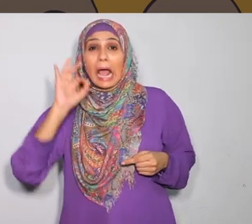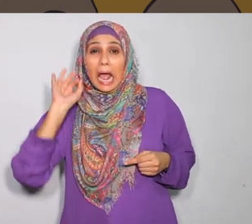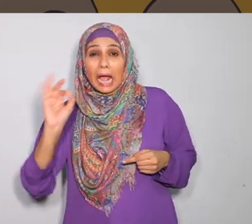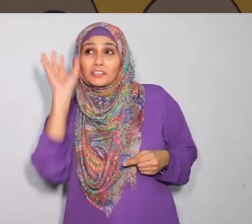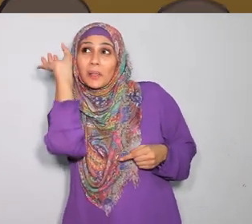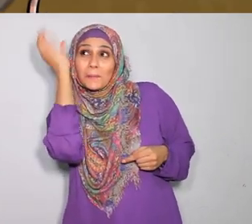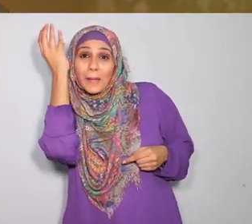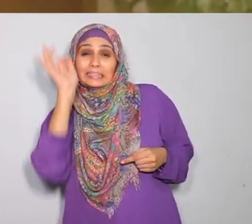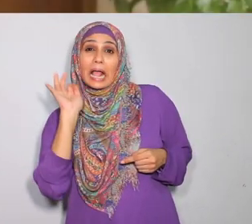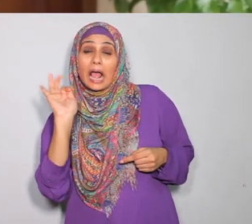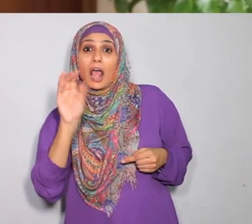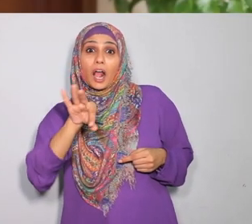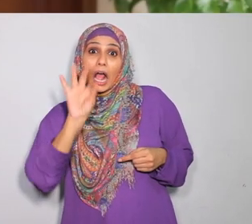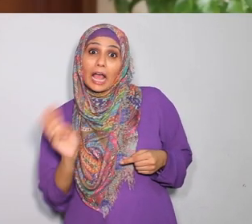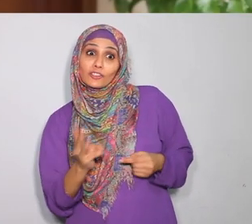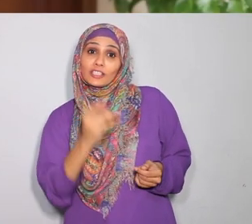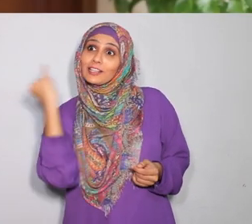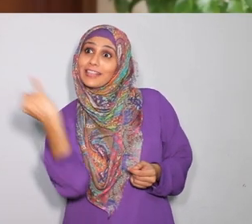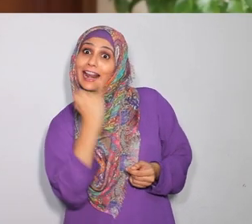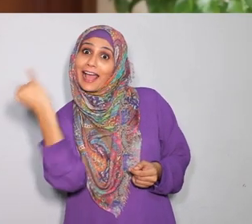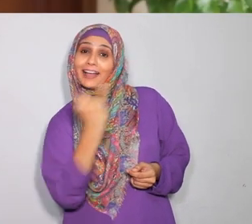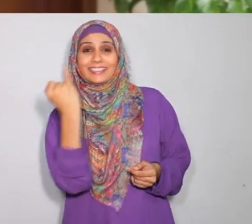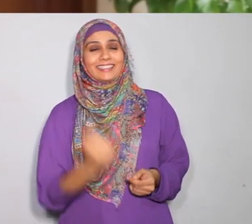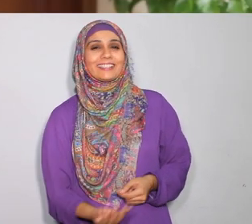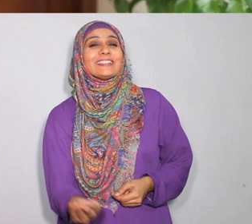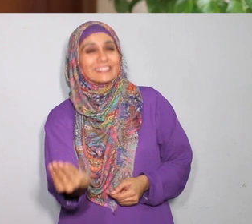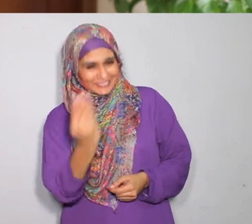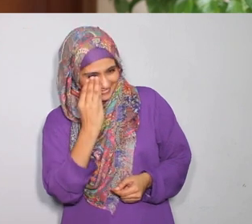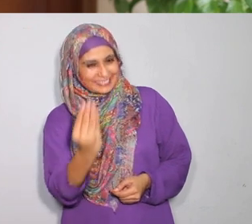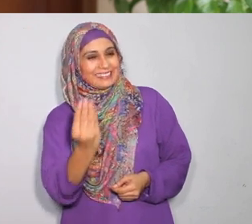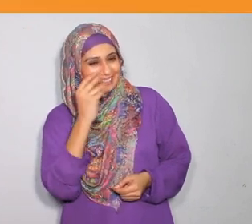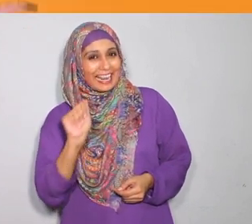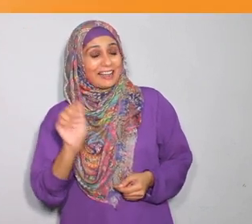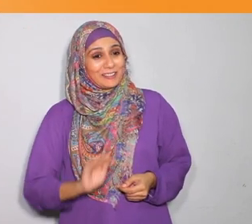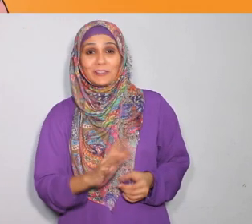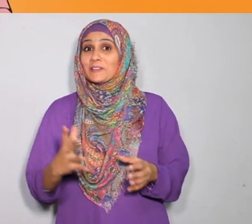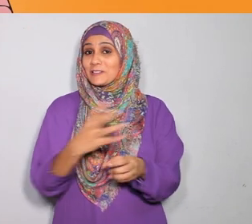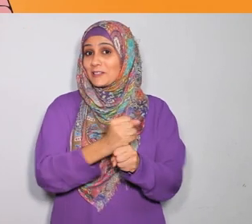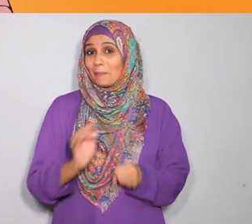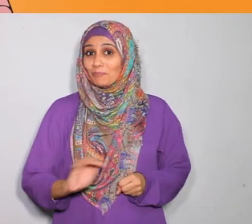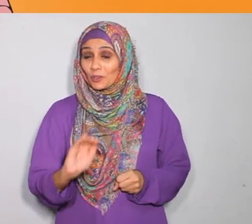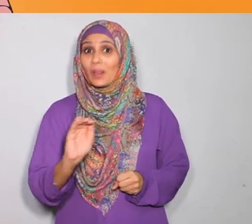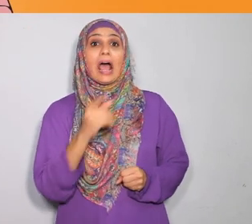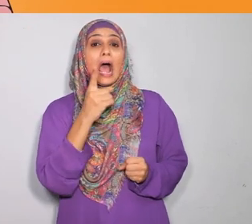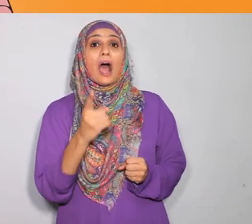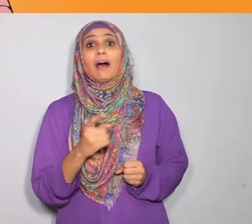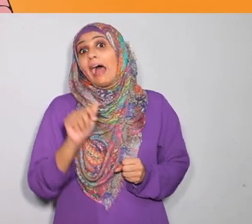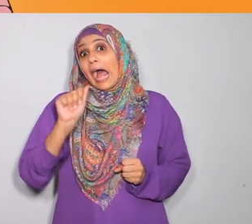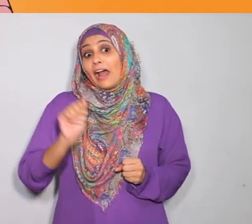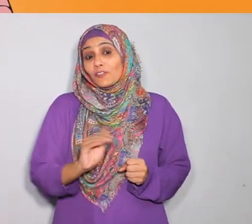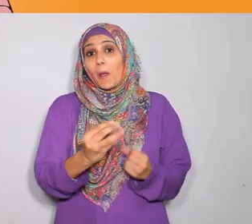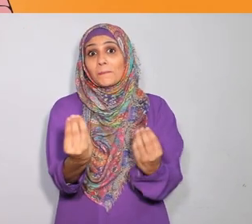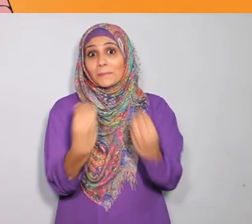तलाश कर रहा था शुक्रिया अनवर सब ने अनवर की मदद से सर्दियां